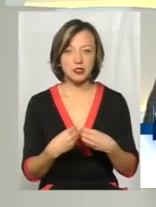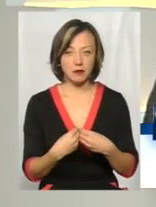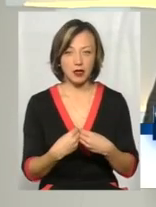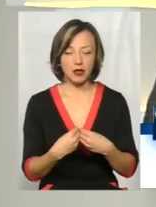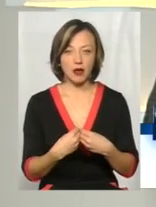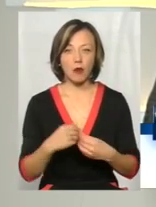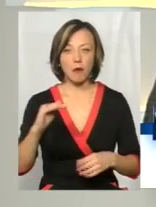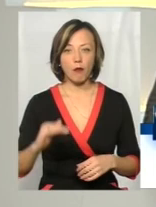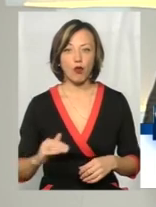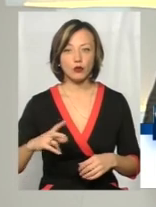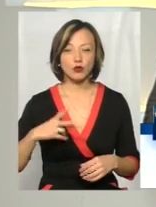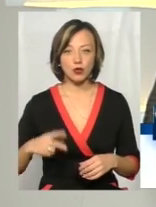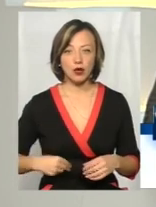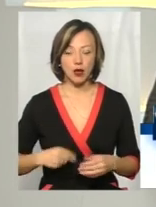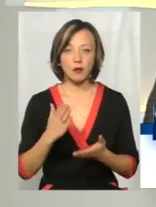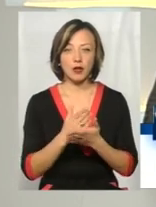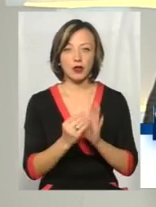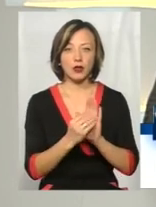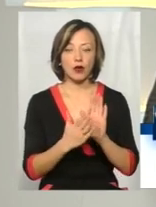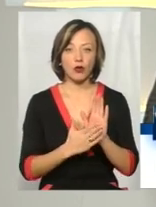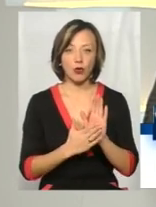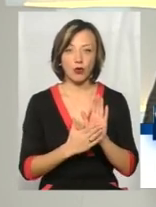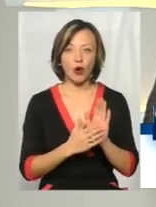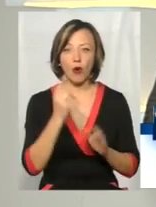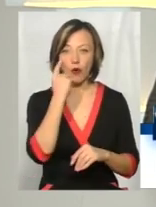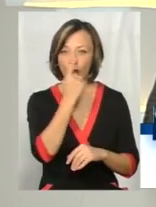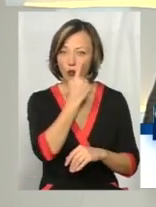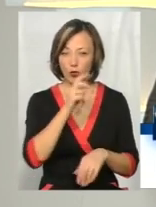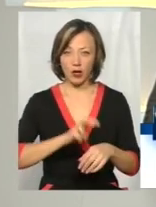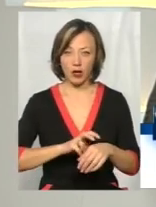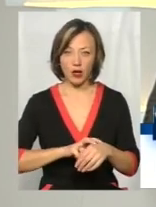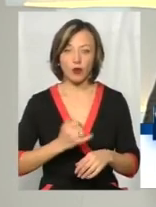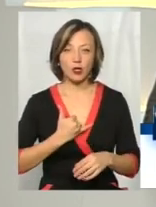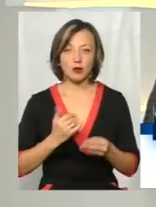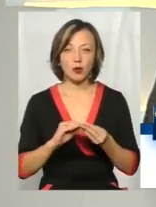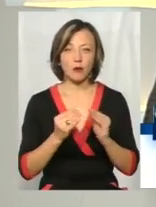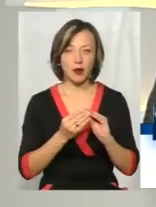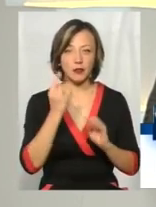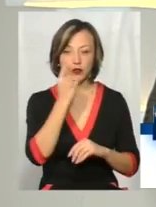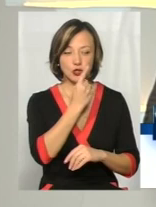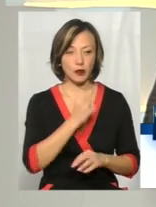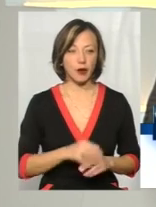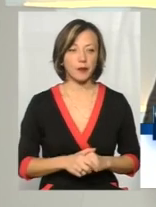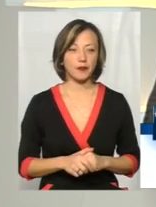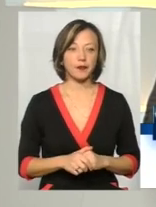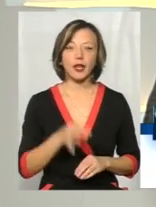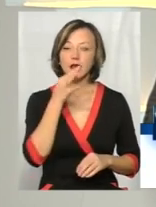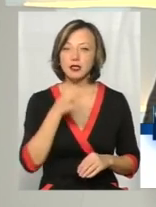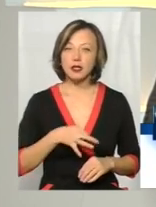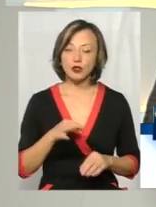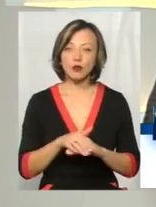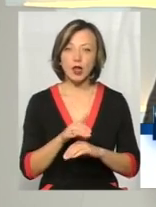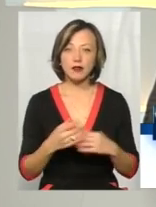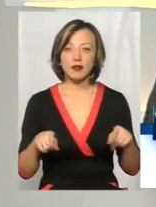Молодша донька перебуває на обліку у офтальмолога. У нас проблеми з очима. І от скажіть мені, будь ласка, в